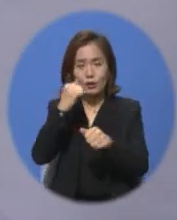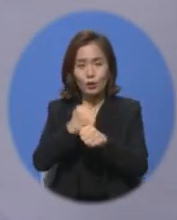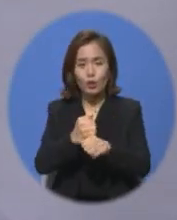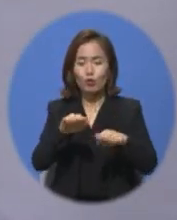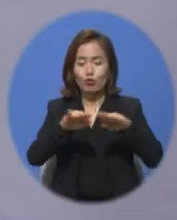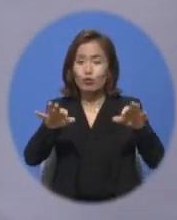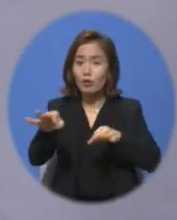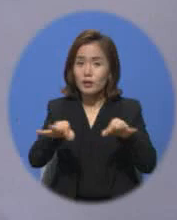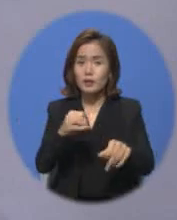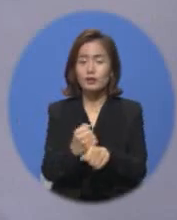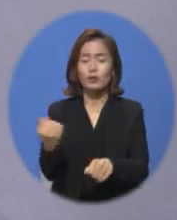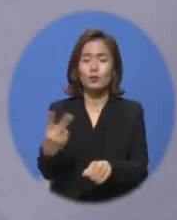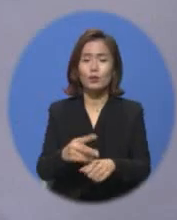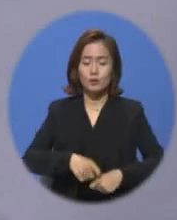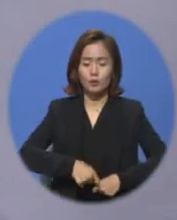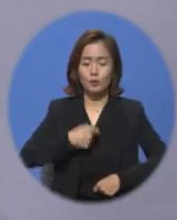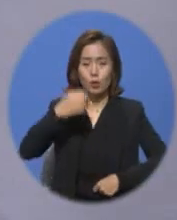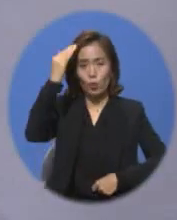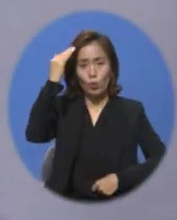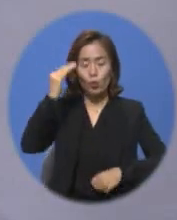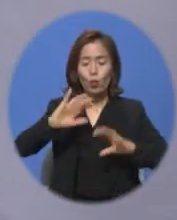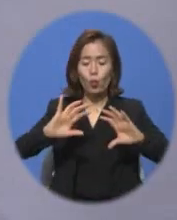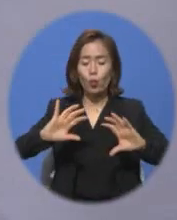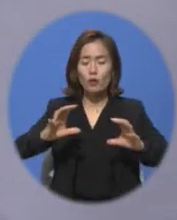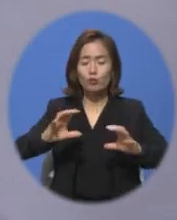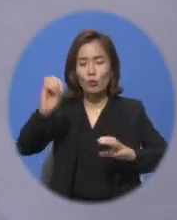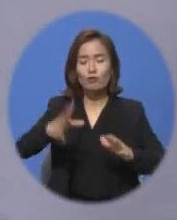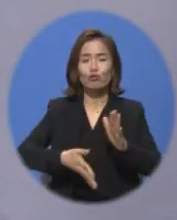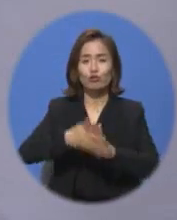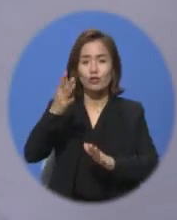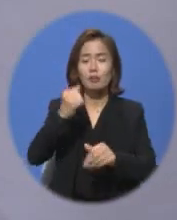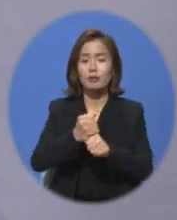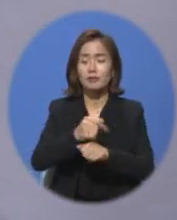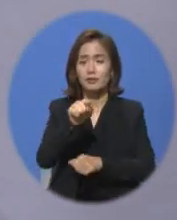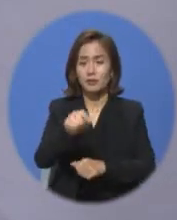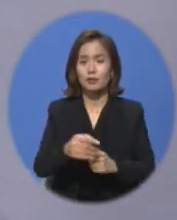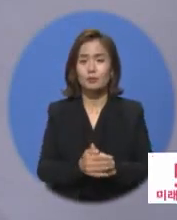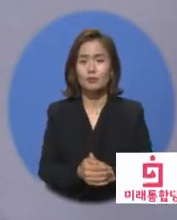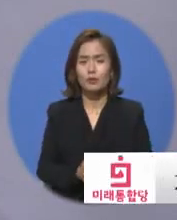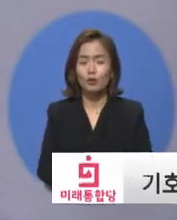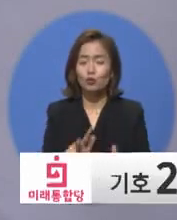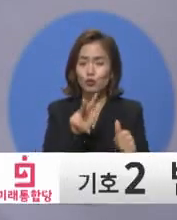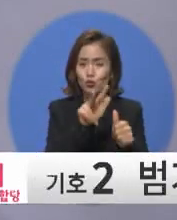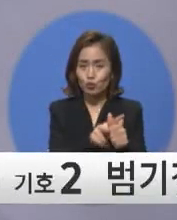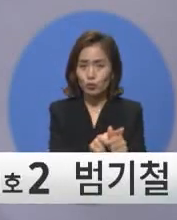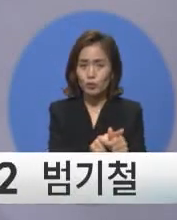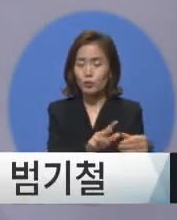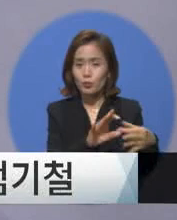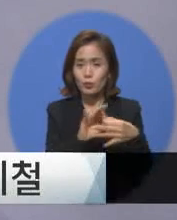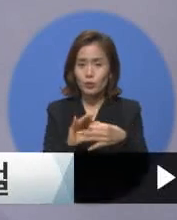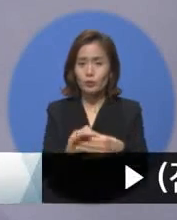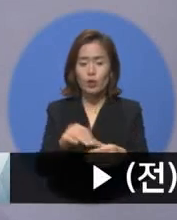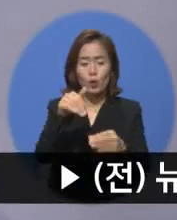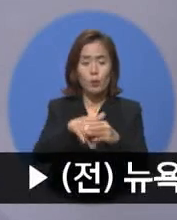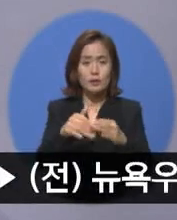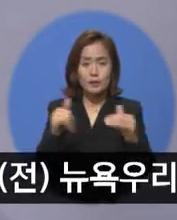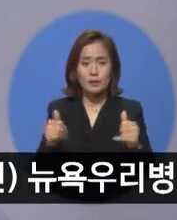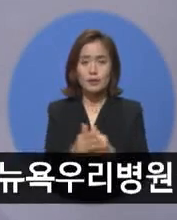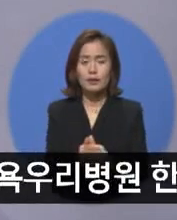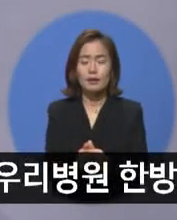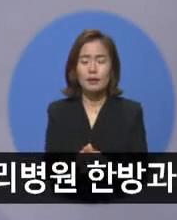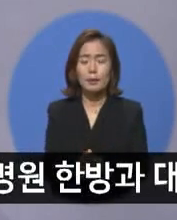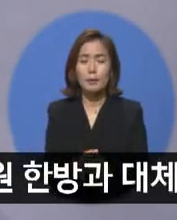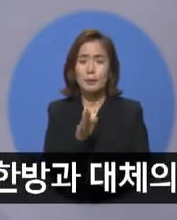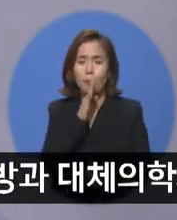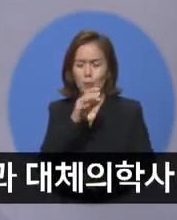예우,균형잡힌경제,그리고 정의로운광주건설입니다.저는이번 출마를통해유권자들에게